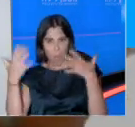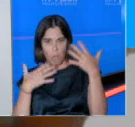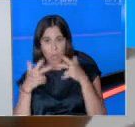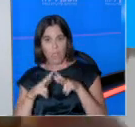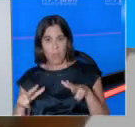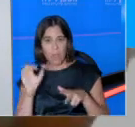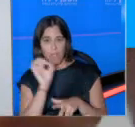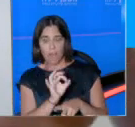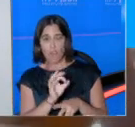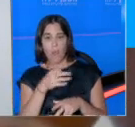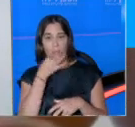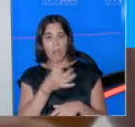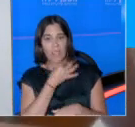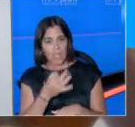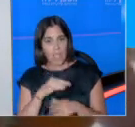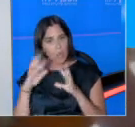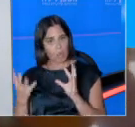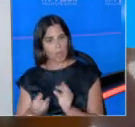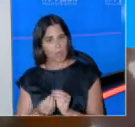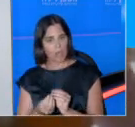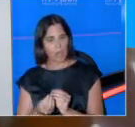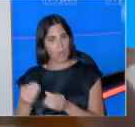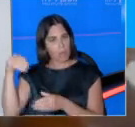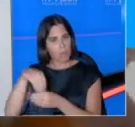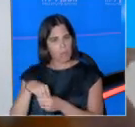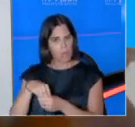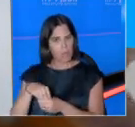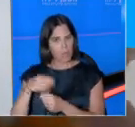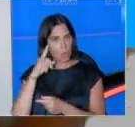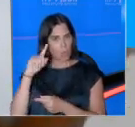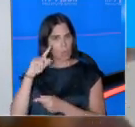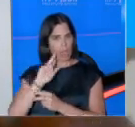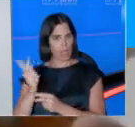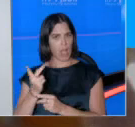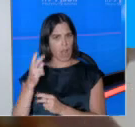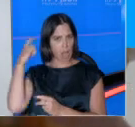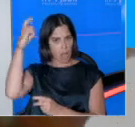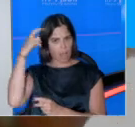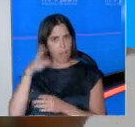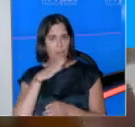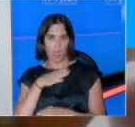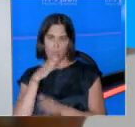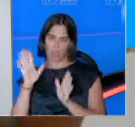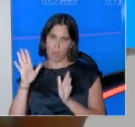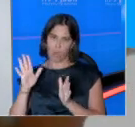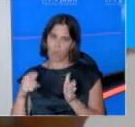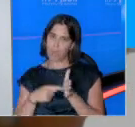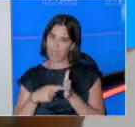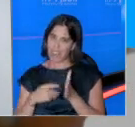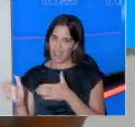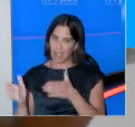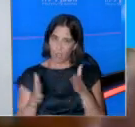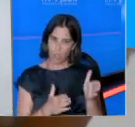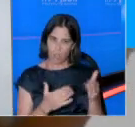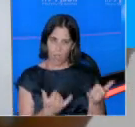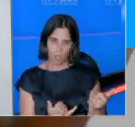מצבם בסקרים, מצבם באופן כללי, בתוך דעת הקהל הערבית, הוא מאוד בעייתי, ולכן התזוזה שלהם